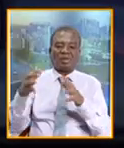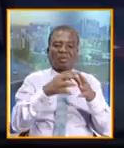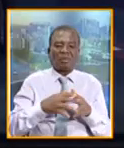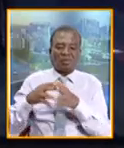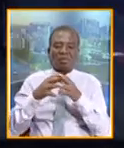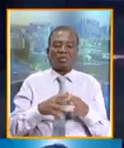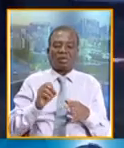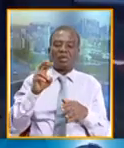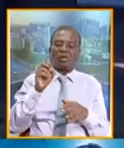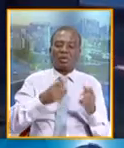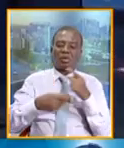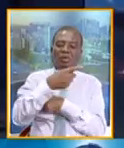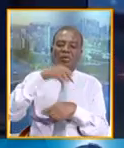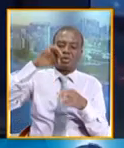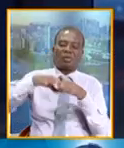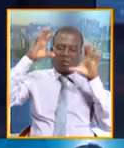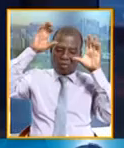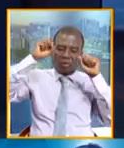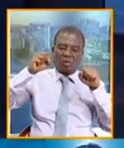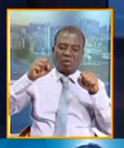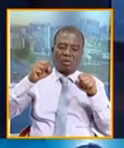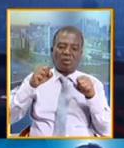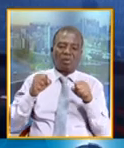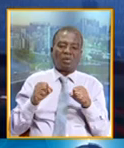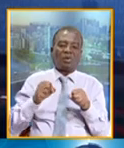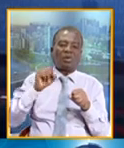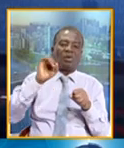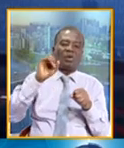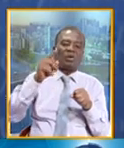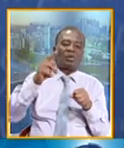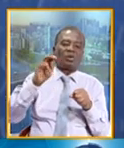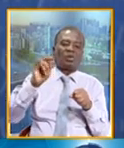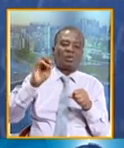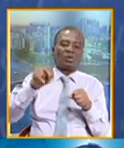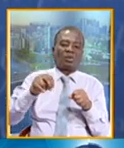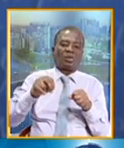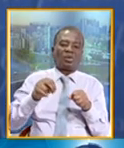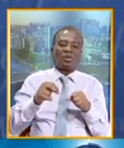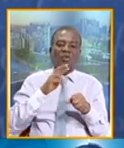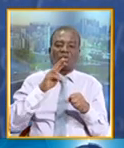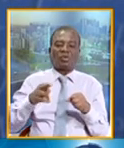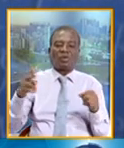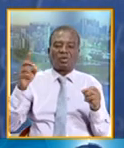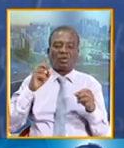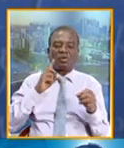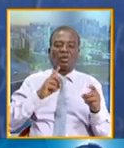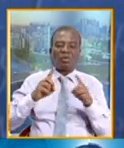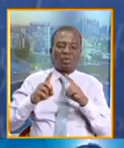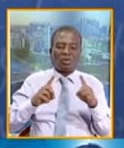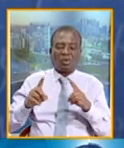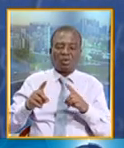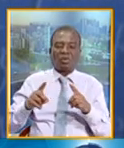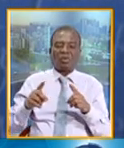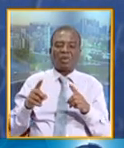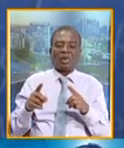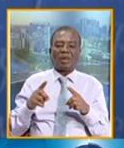à 12 jours des élections présidentielles, Donald Trump et Joe Biden donc, se sont affrontés une nouvelle fois, mais de manière